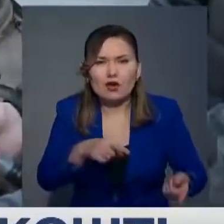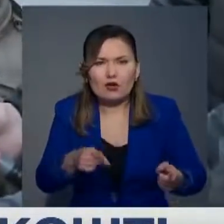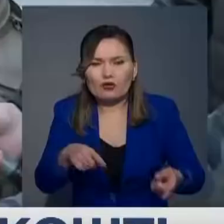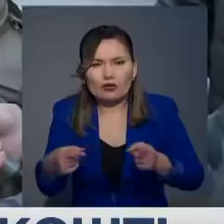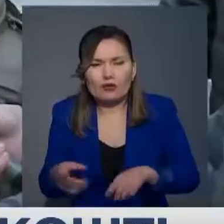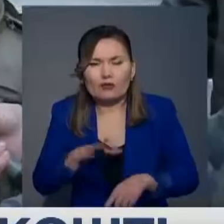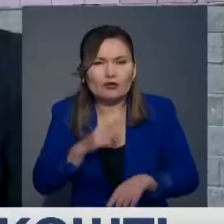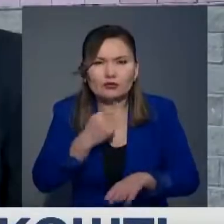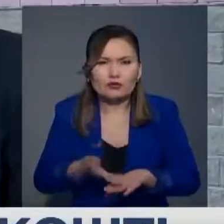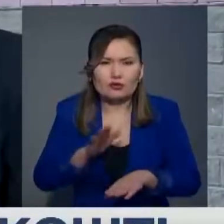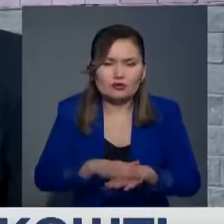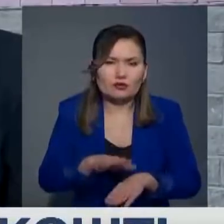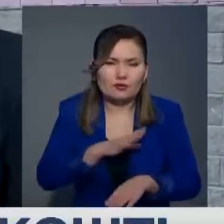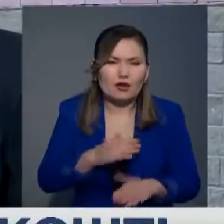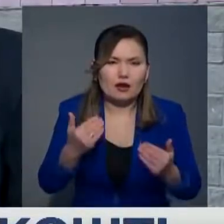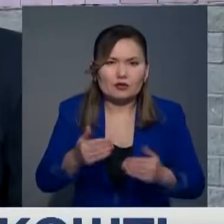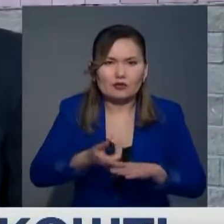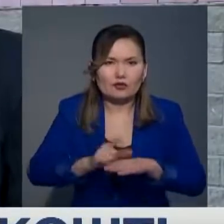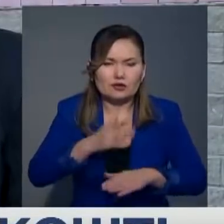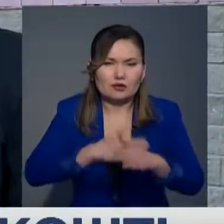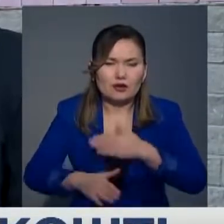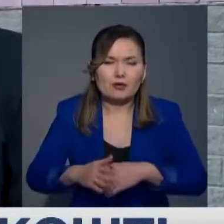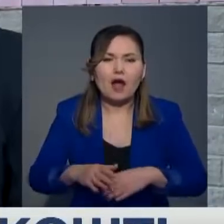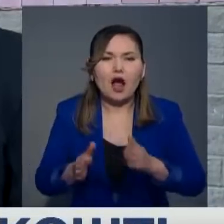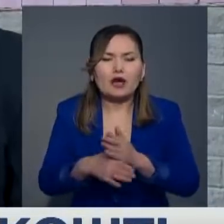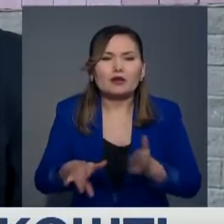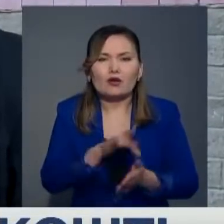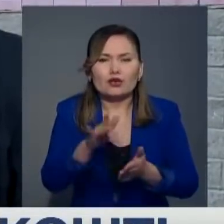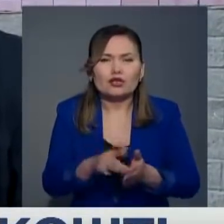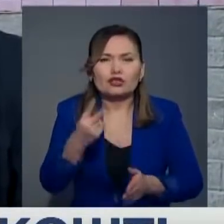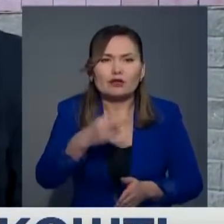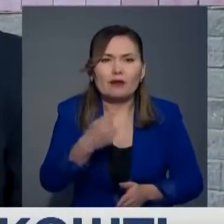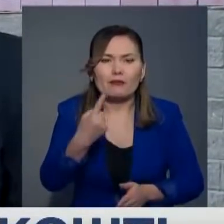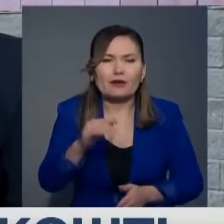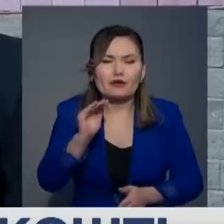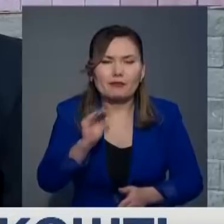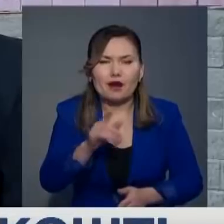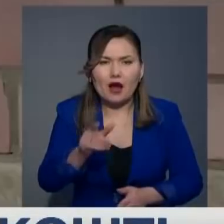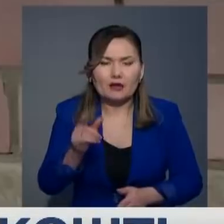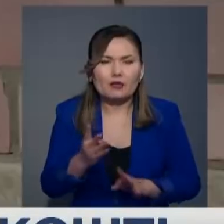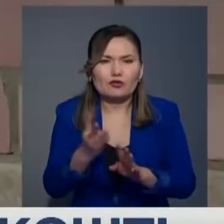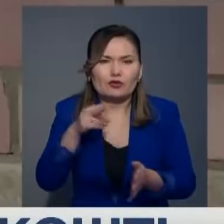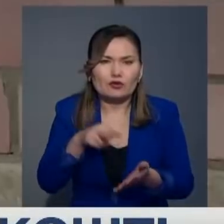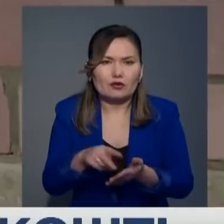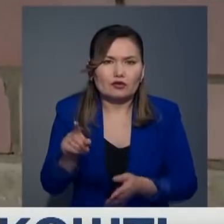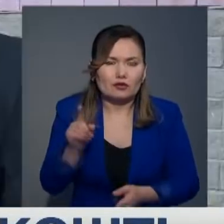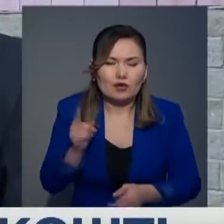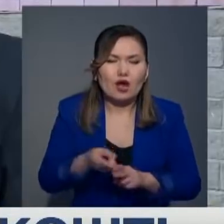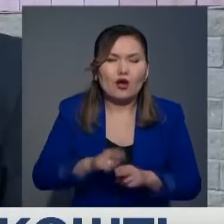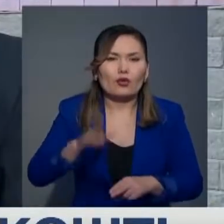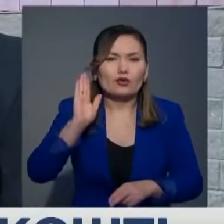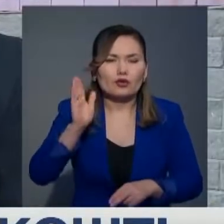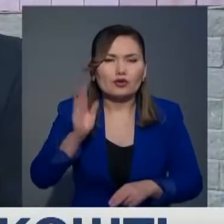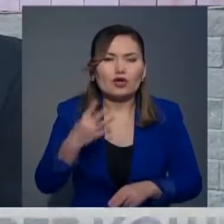оның бәрін айта берсек сөз көп. Атырау қаласы бойынша 21 мыңнан астам адам кезек тұрғын үй кезегіне тіркелген. Алдағы уақытта бір